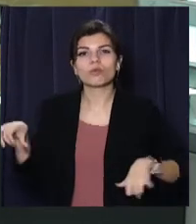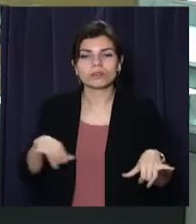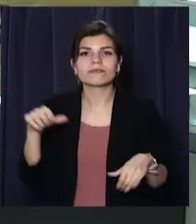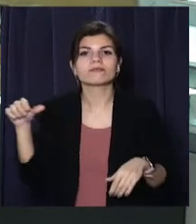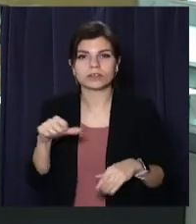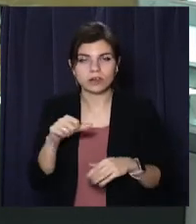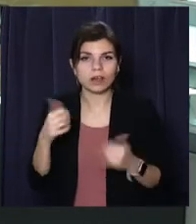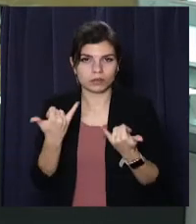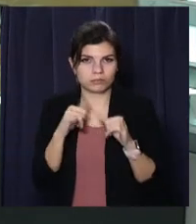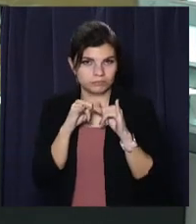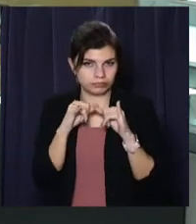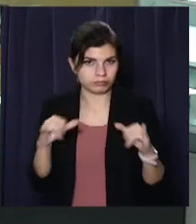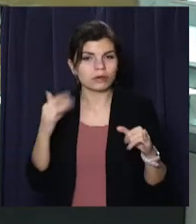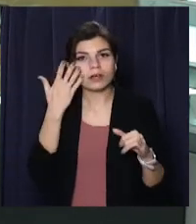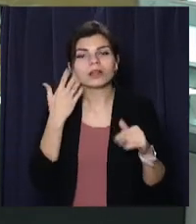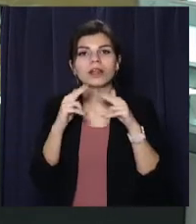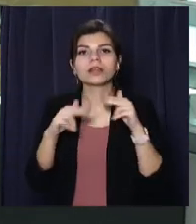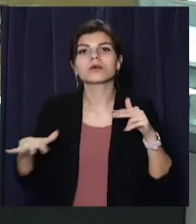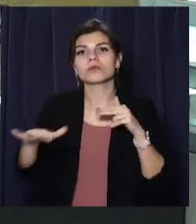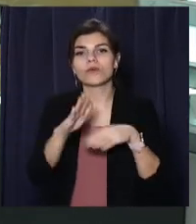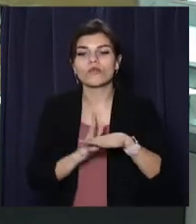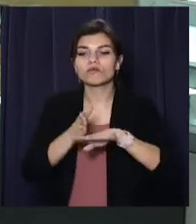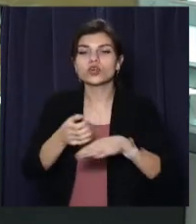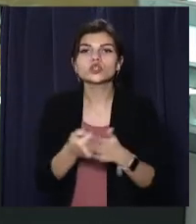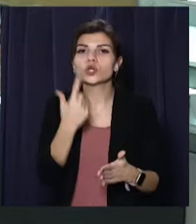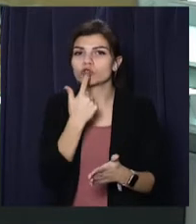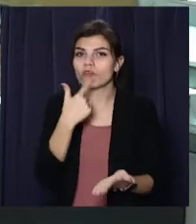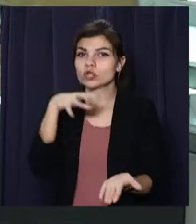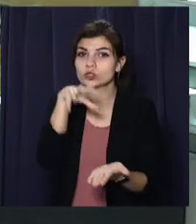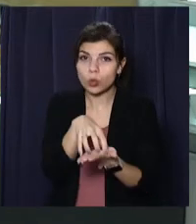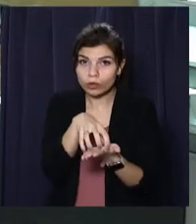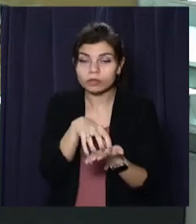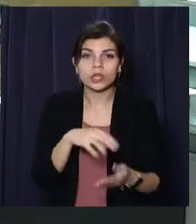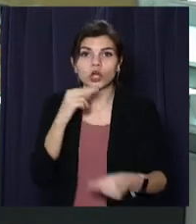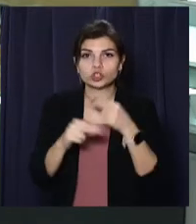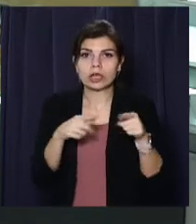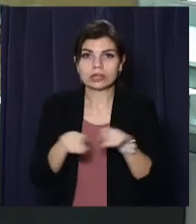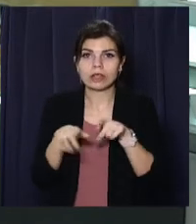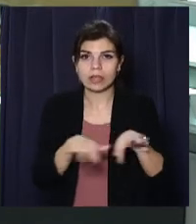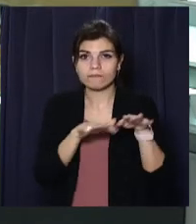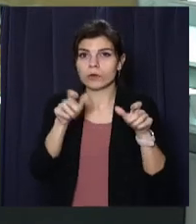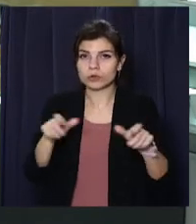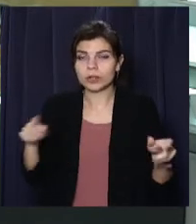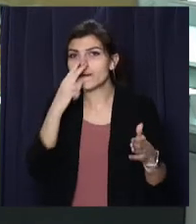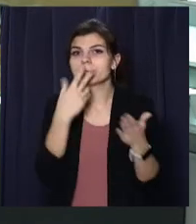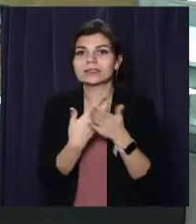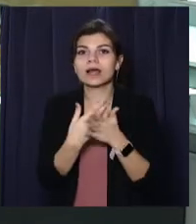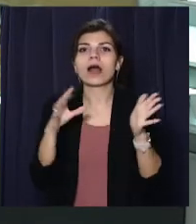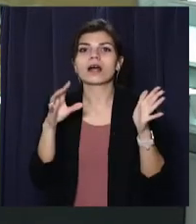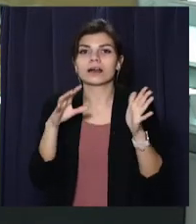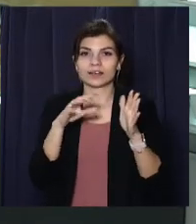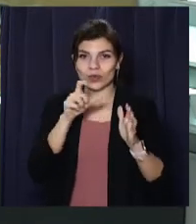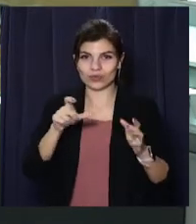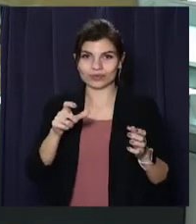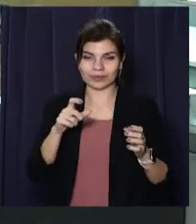випадки почастішали, коли Дніпропетровщина увійшла до червоної зони карантину. Через такі дії пасажирів представники